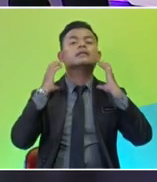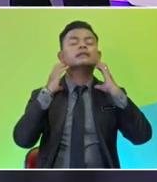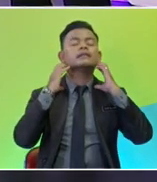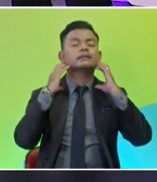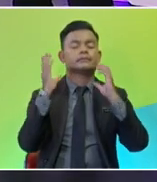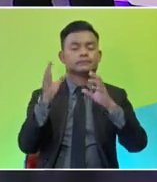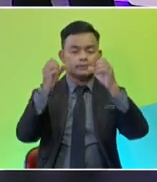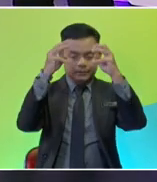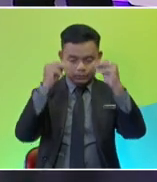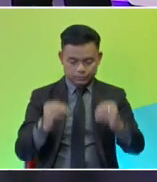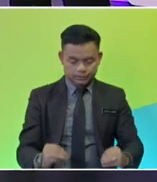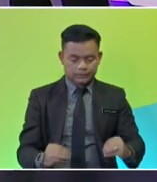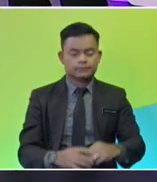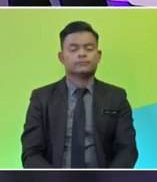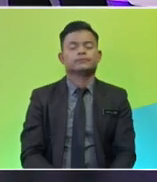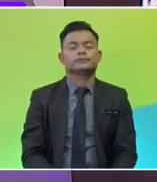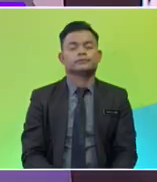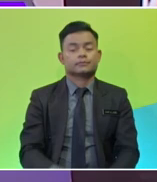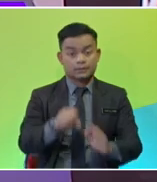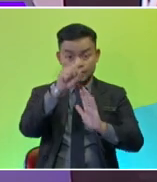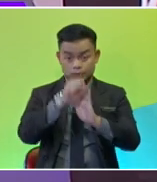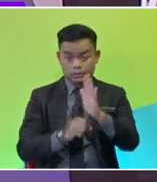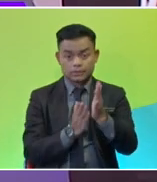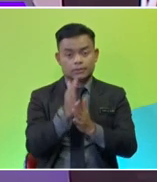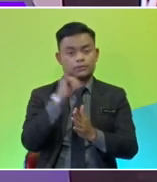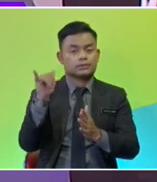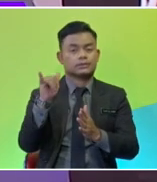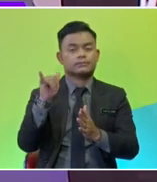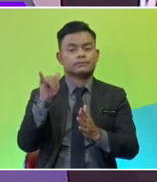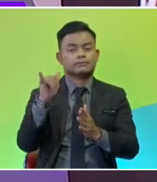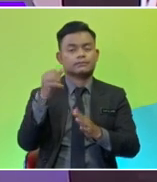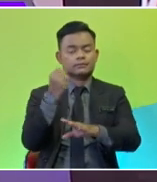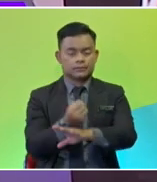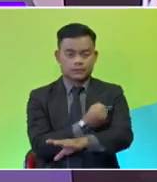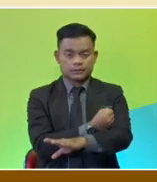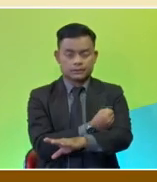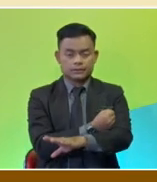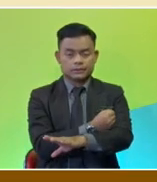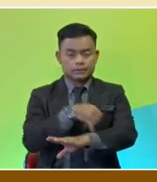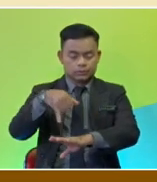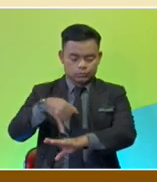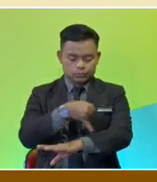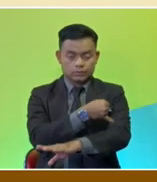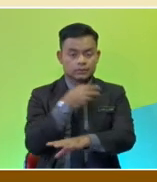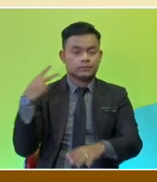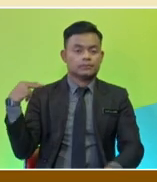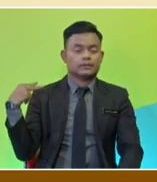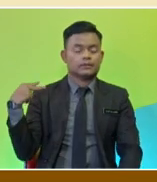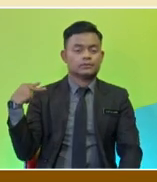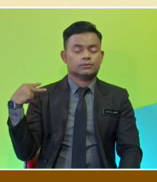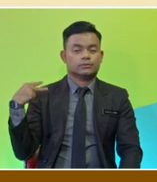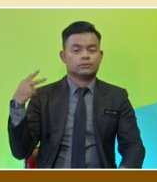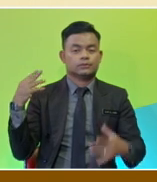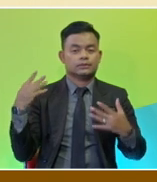Oke seterusnya sendi pada tulang bahu tulang tangan tulang belakang